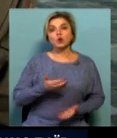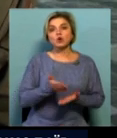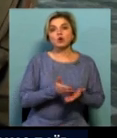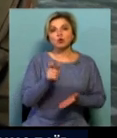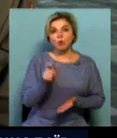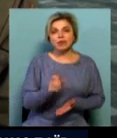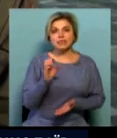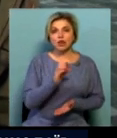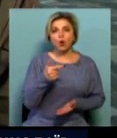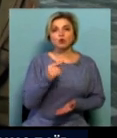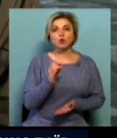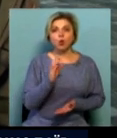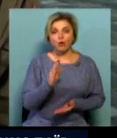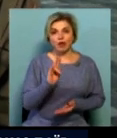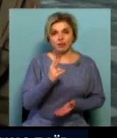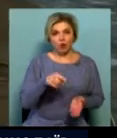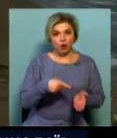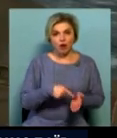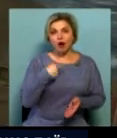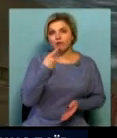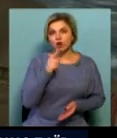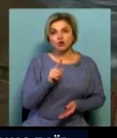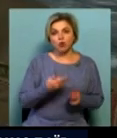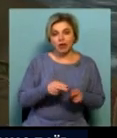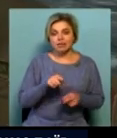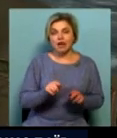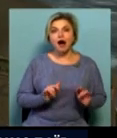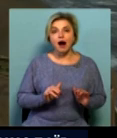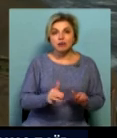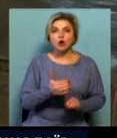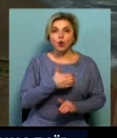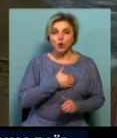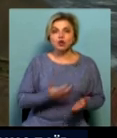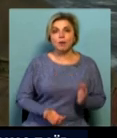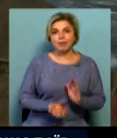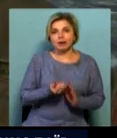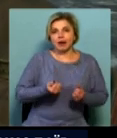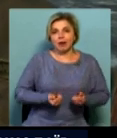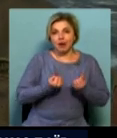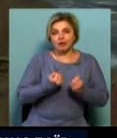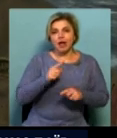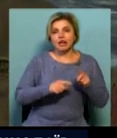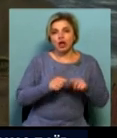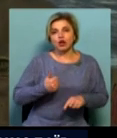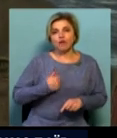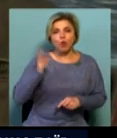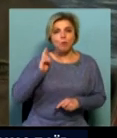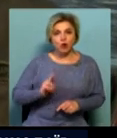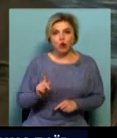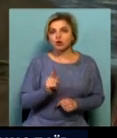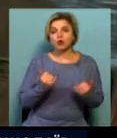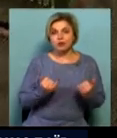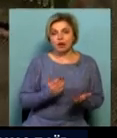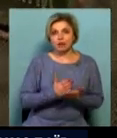Військовослужбовець Сергій Гуськов з Миколаєва говорить, що цією акцією хочуть підтримати рідних військових моряків, що зараз